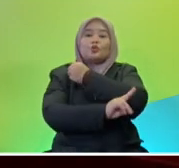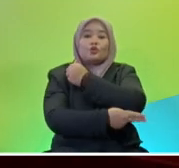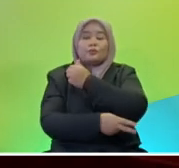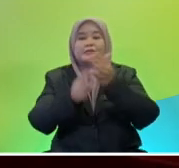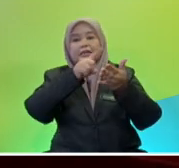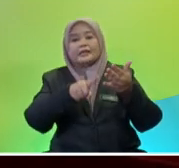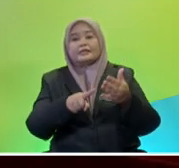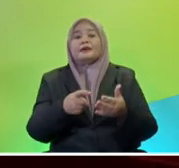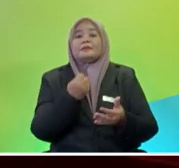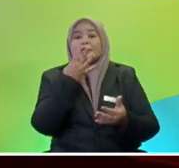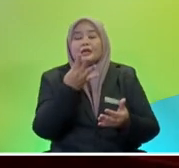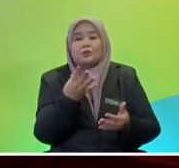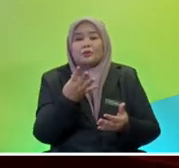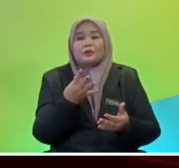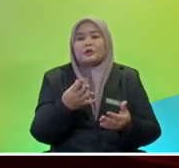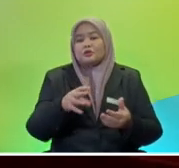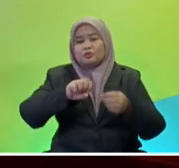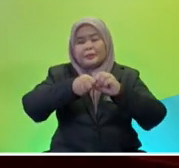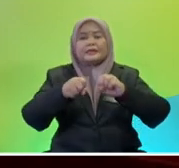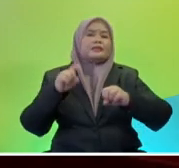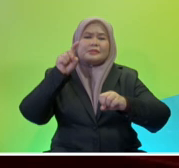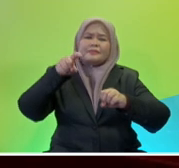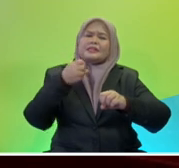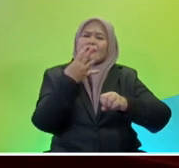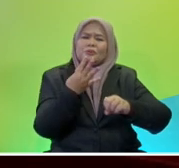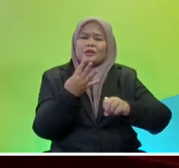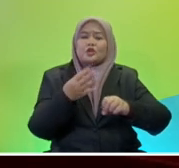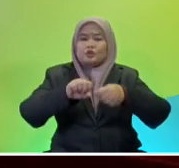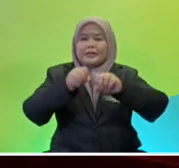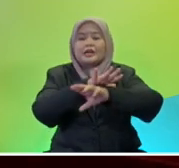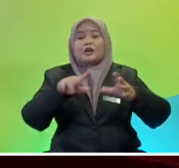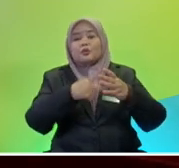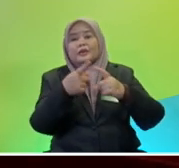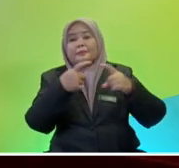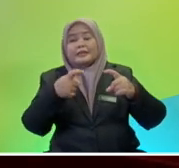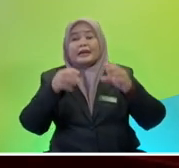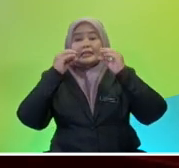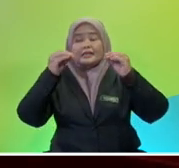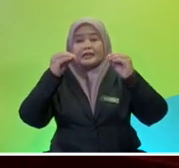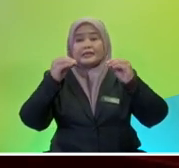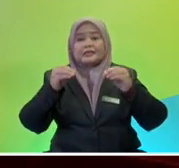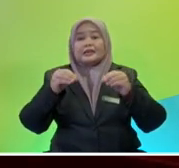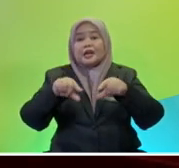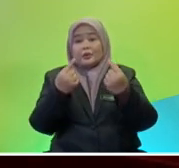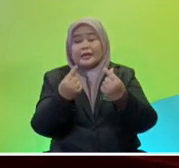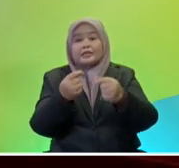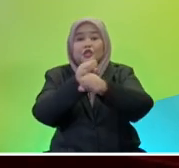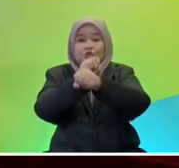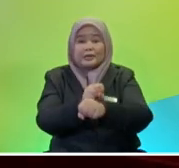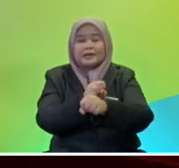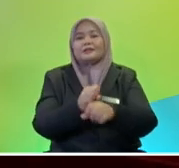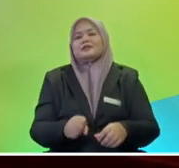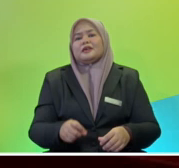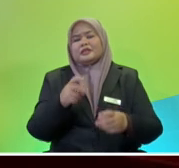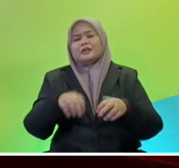dulu maksud dia supaya Kenapa Kena Terangkan supaya tak keluar daripada ajaran Alquran dan Sunnah kalau tak nantikan